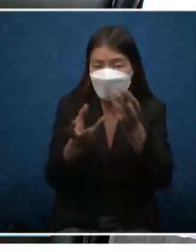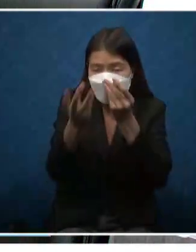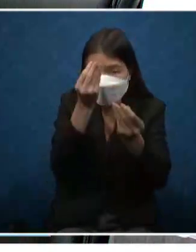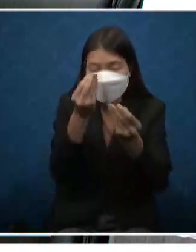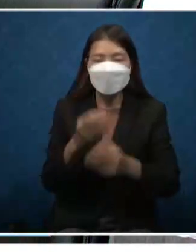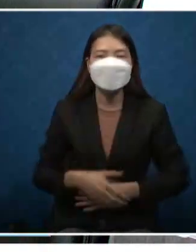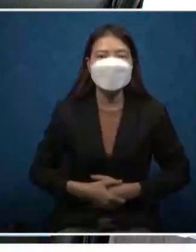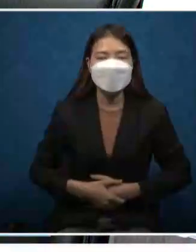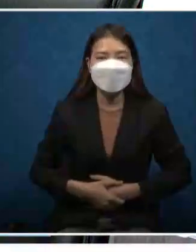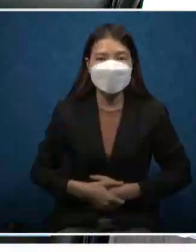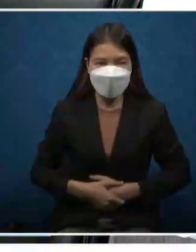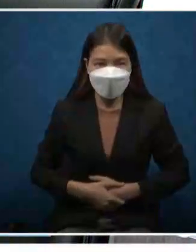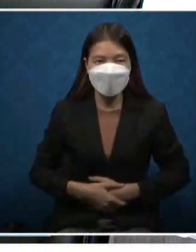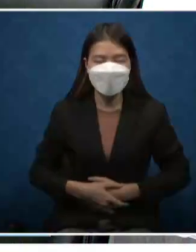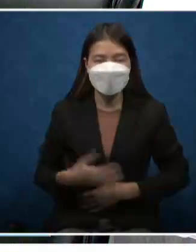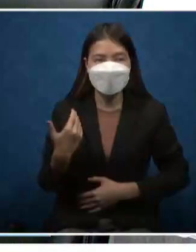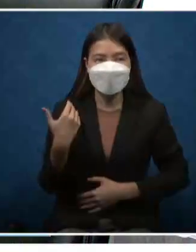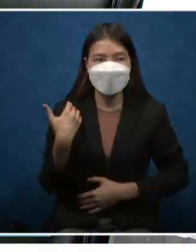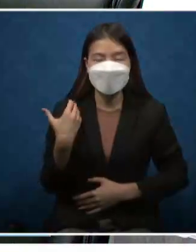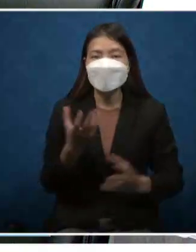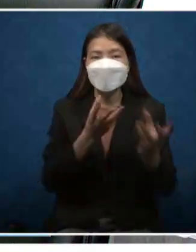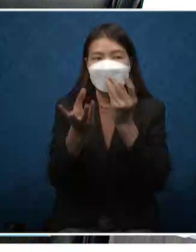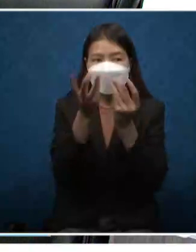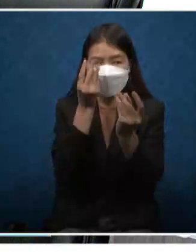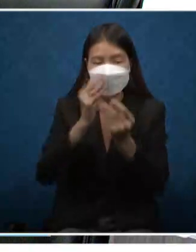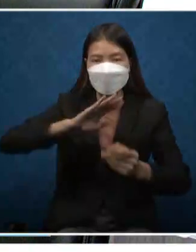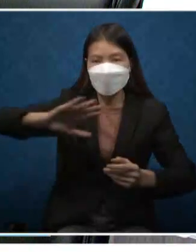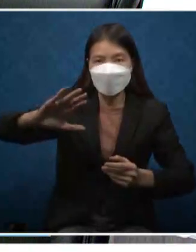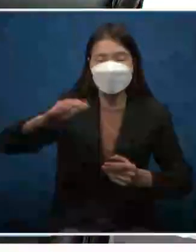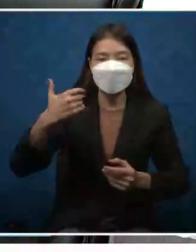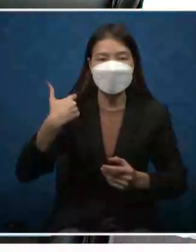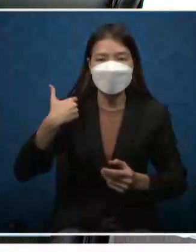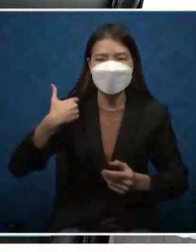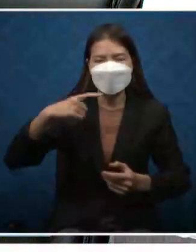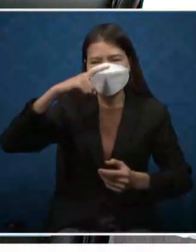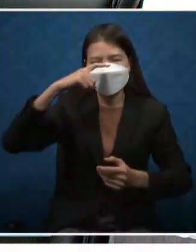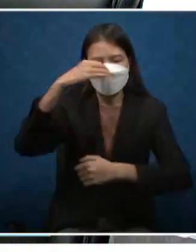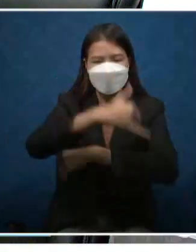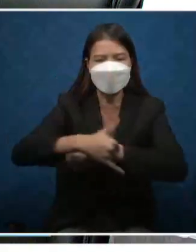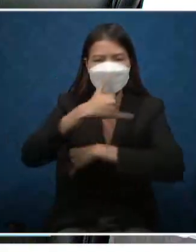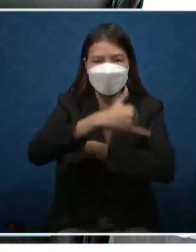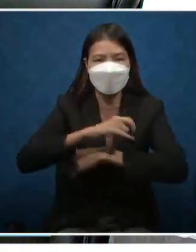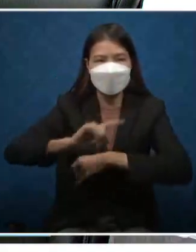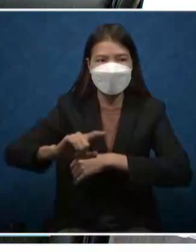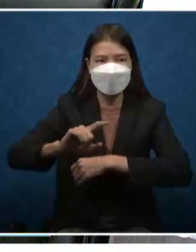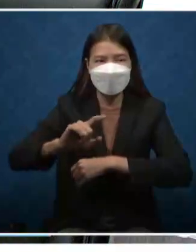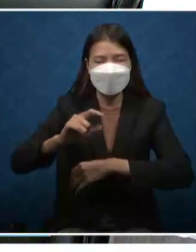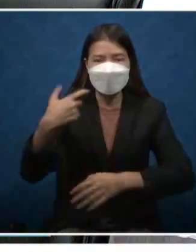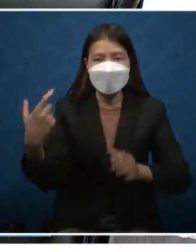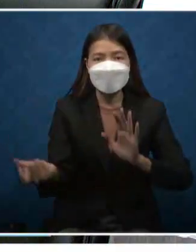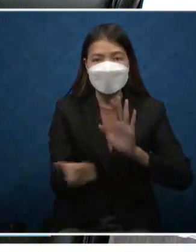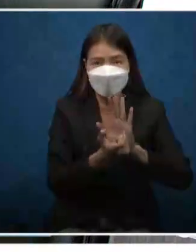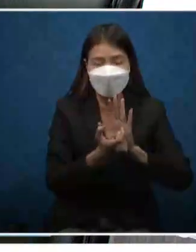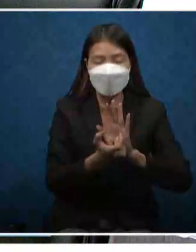หรือสมาร์ทกริดเนี่ยนะครับที่ท่านได้ศึกษาของสมาร์ทกริดของต่างประเทศที่ระบุไว้ในบทที่2